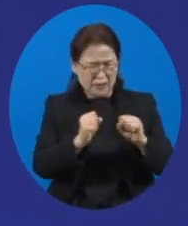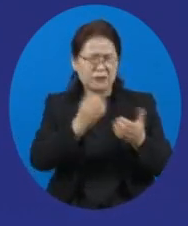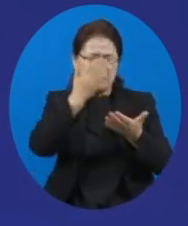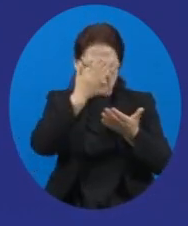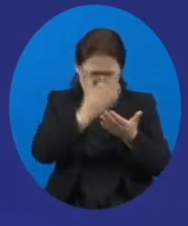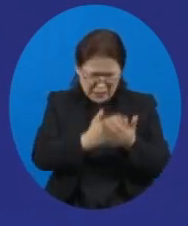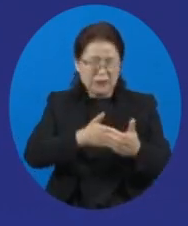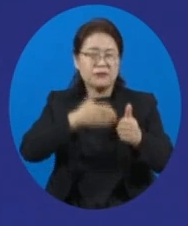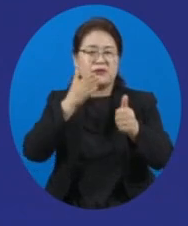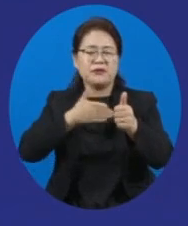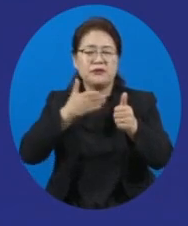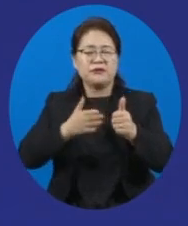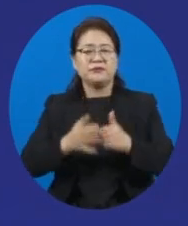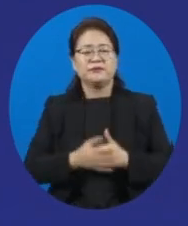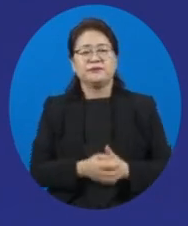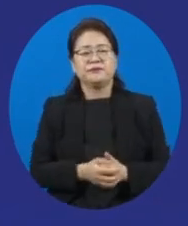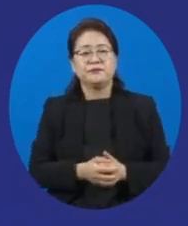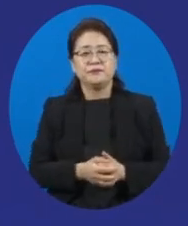않기를 바랍니다.